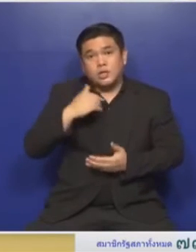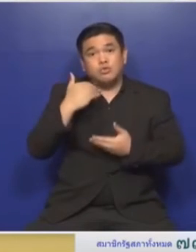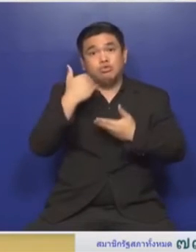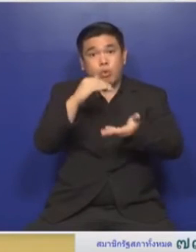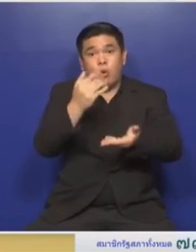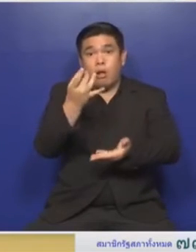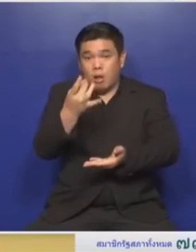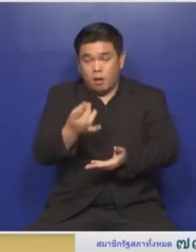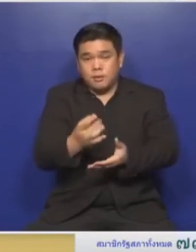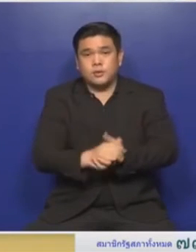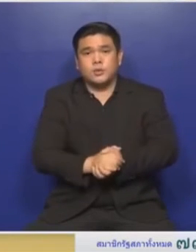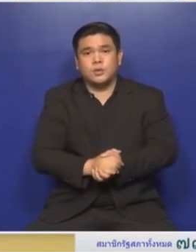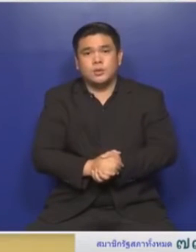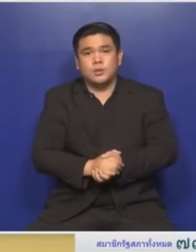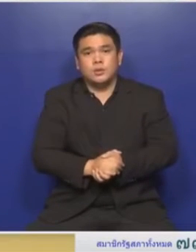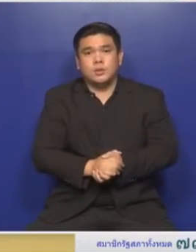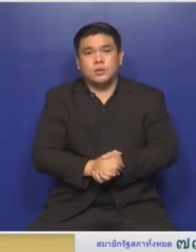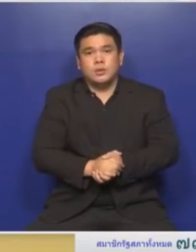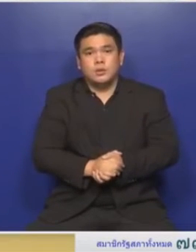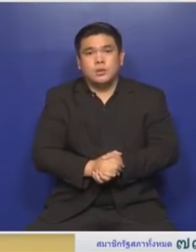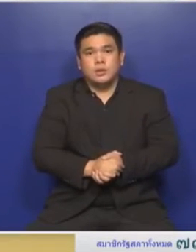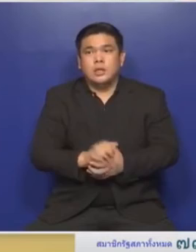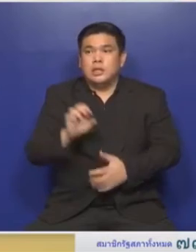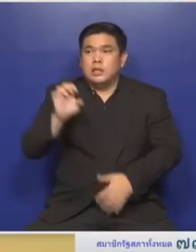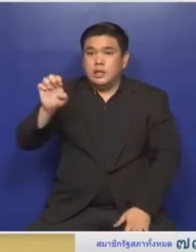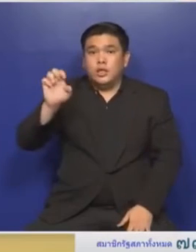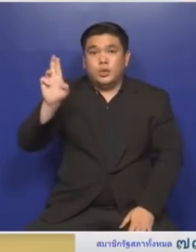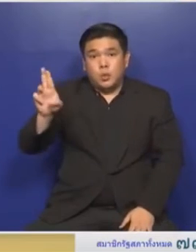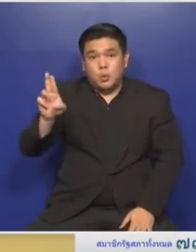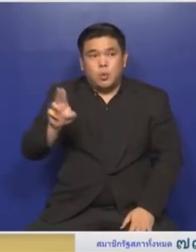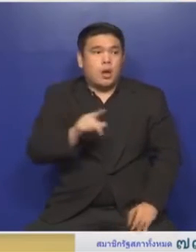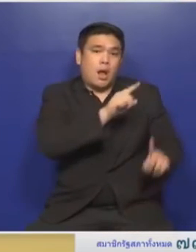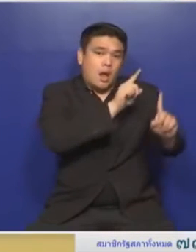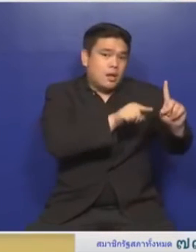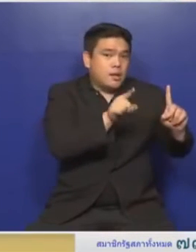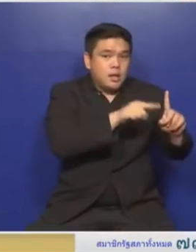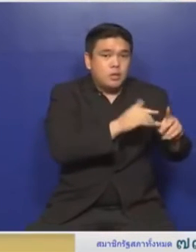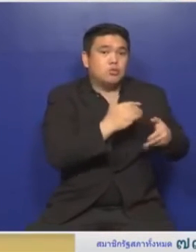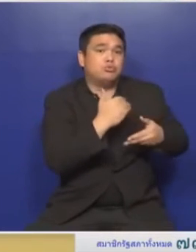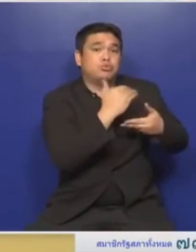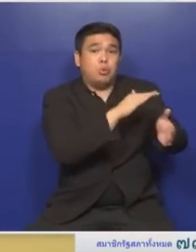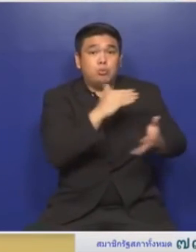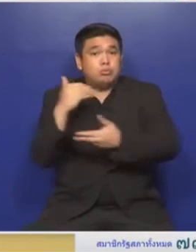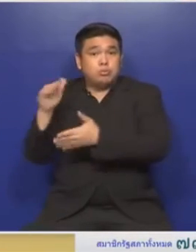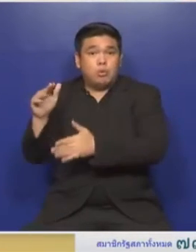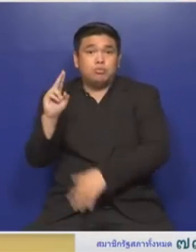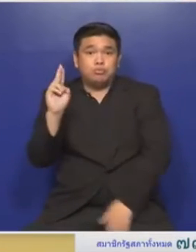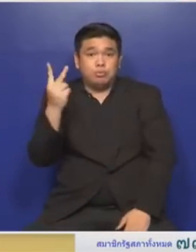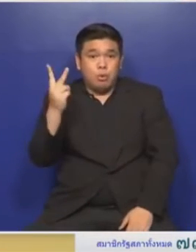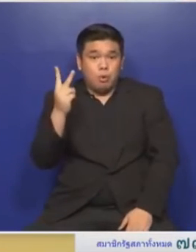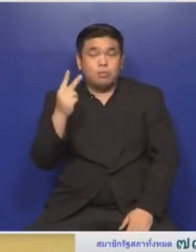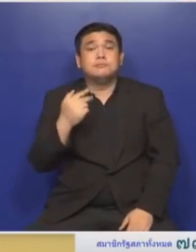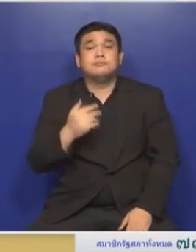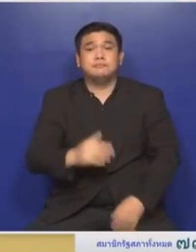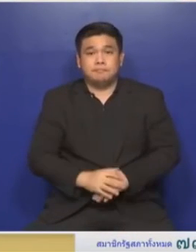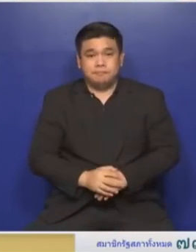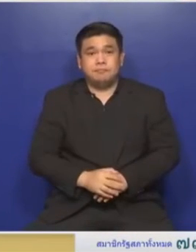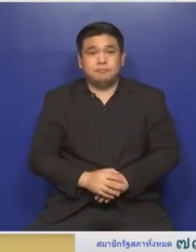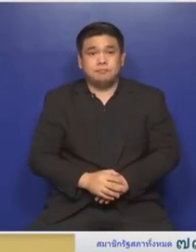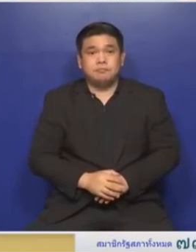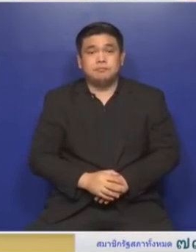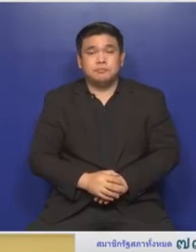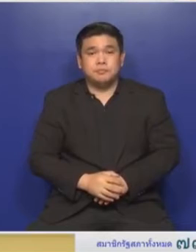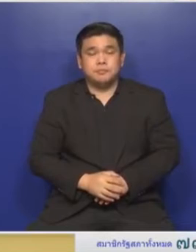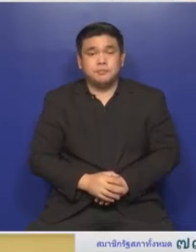ออกไปในประเทศ، ไมวจะเป็ E Hawู่เรองกิส booking . ที่เป็ส่งข้าอกรม สำหรปมากเ parจร